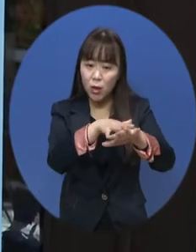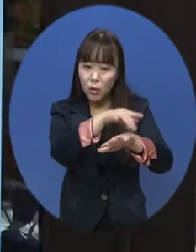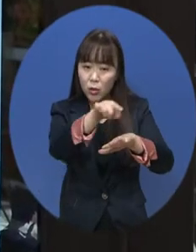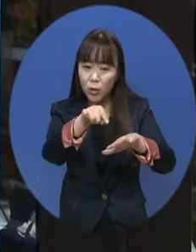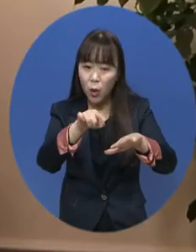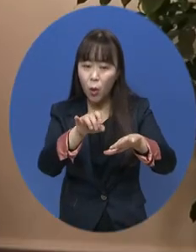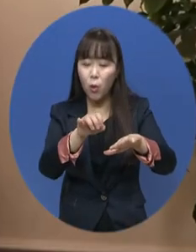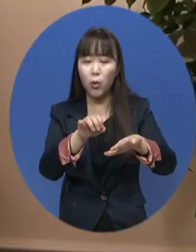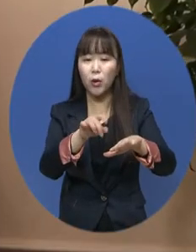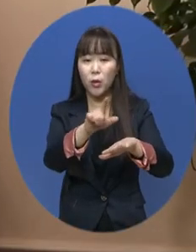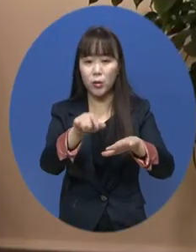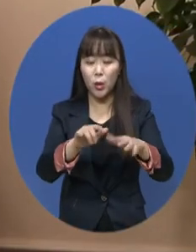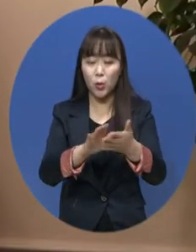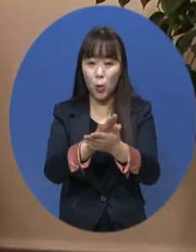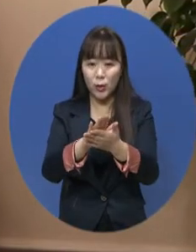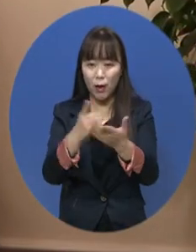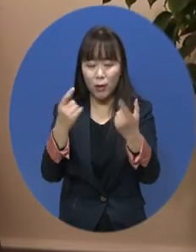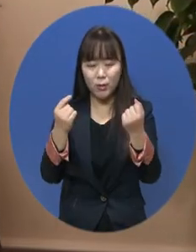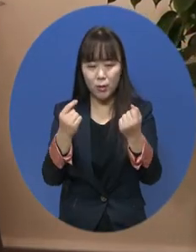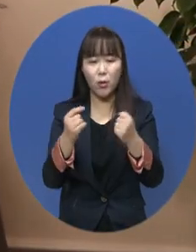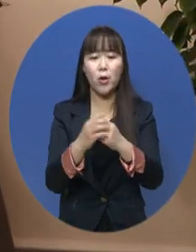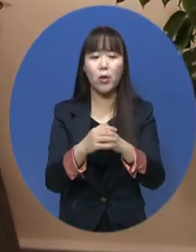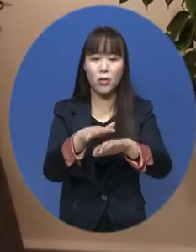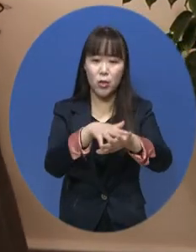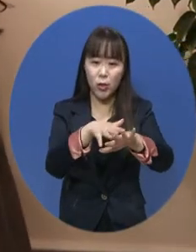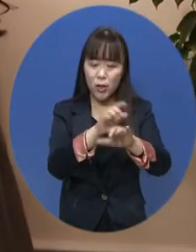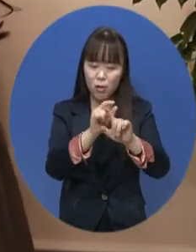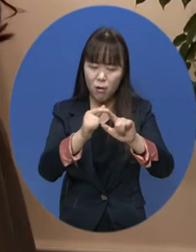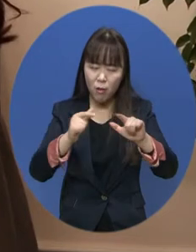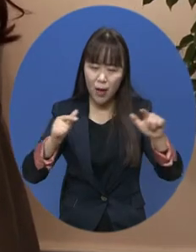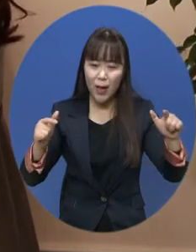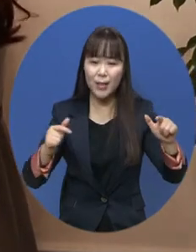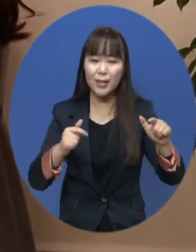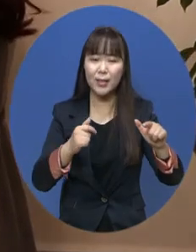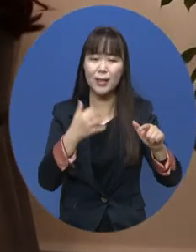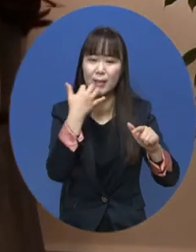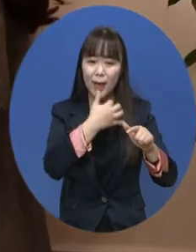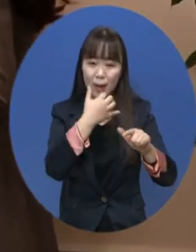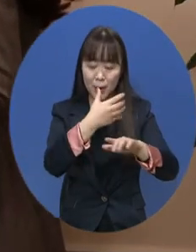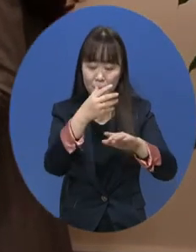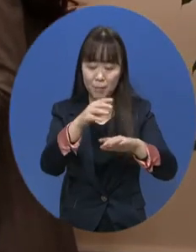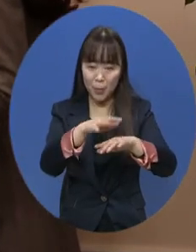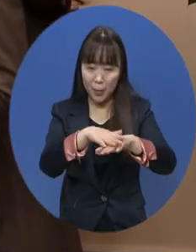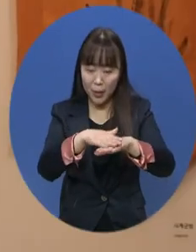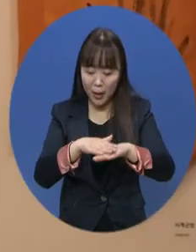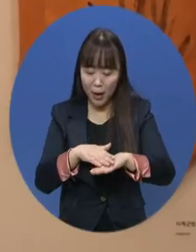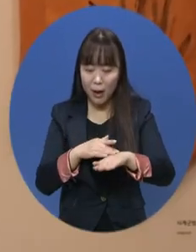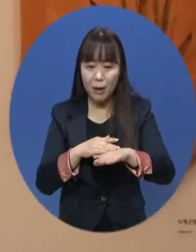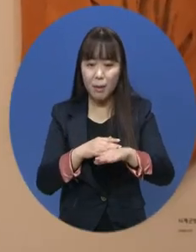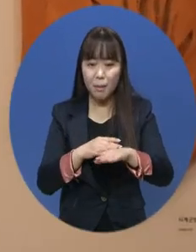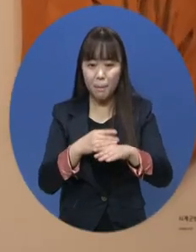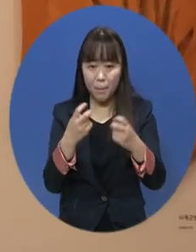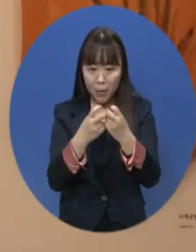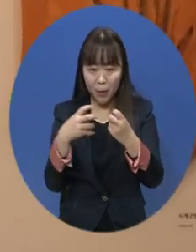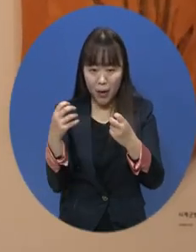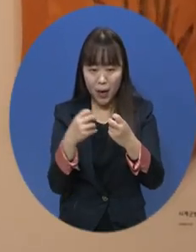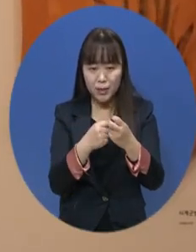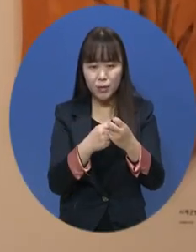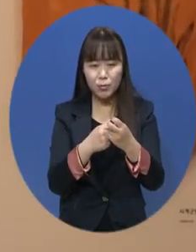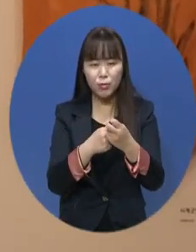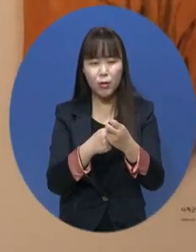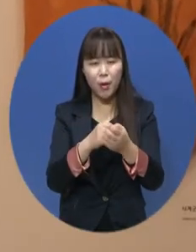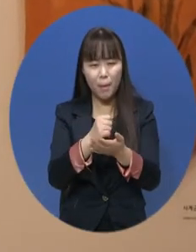논일다라는 주제로 열린 이번 전시회는 천위의 다양한 염색 기법과 재료를 사용해 채색된